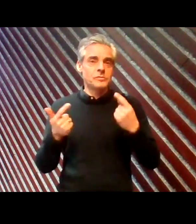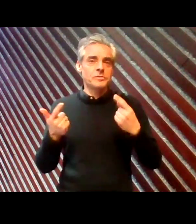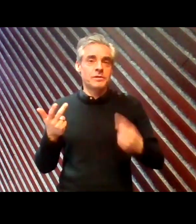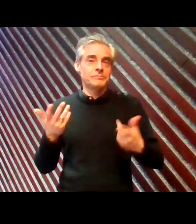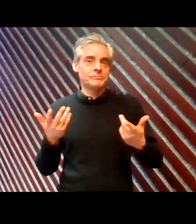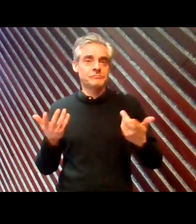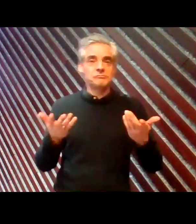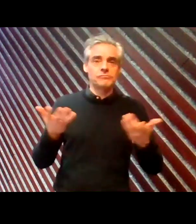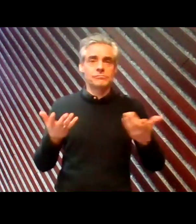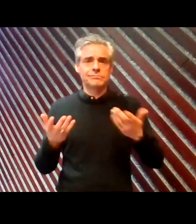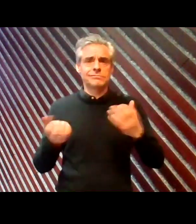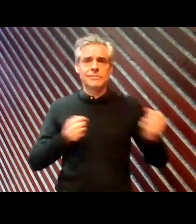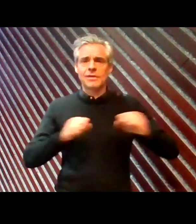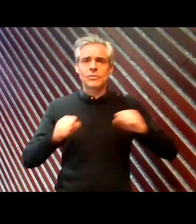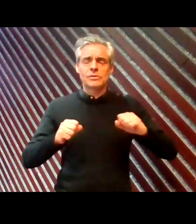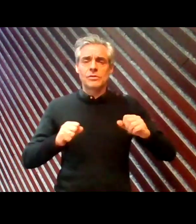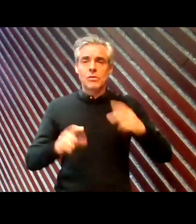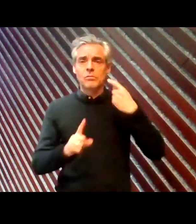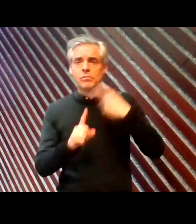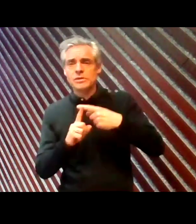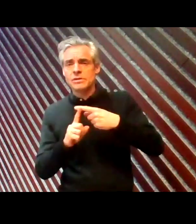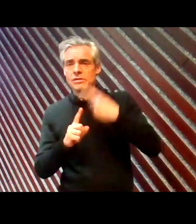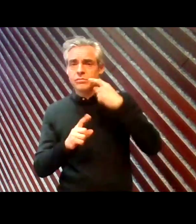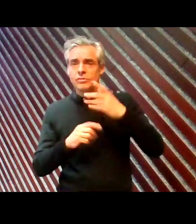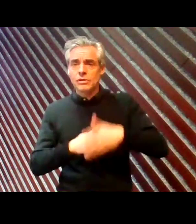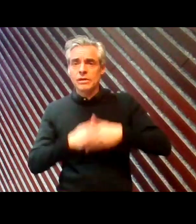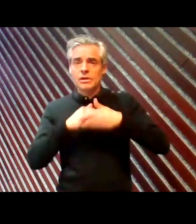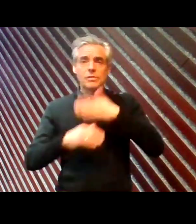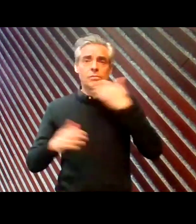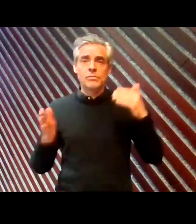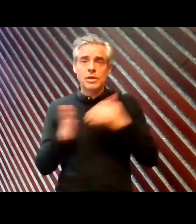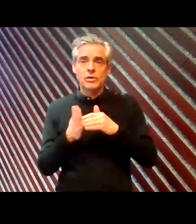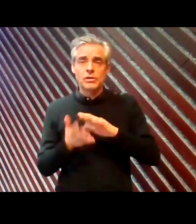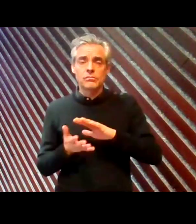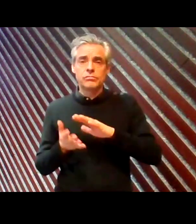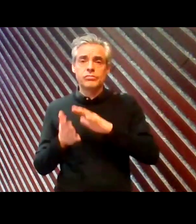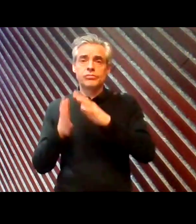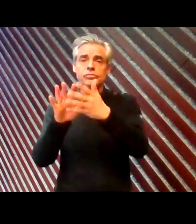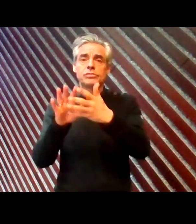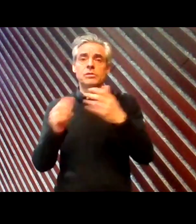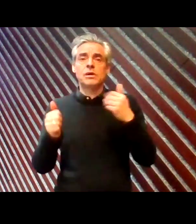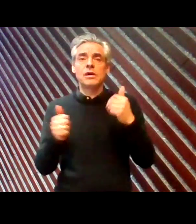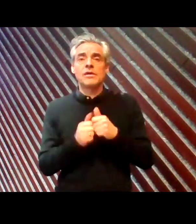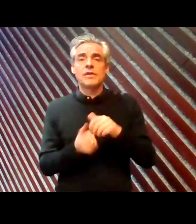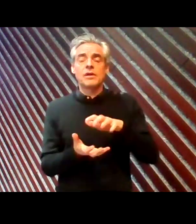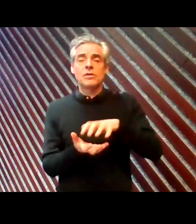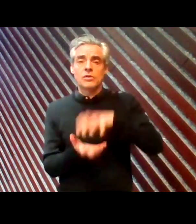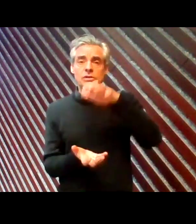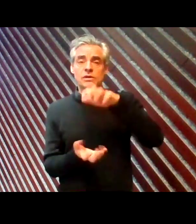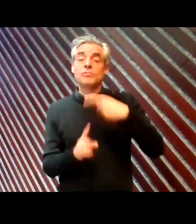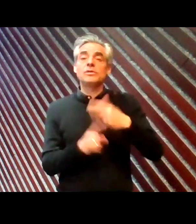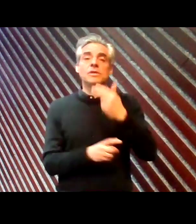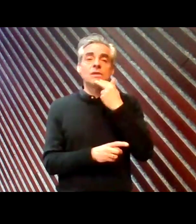toujours dans une intuition positive pour aller mieux de part selon le point de la vie que le